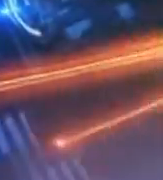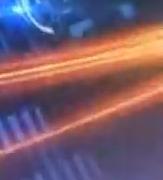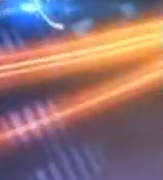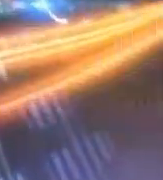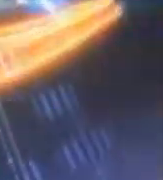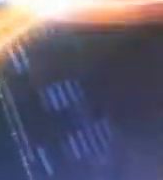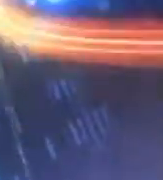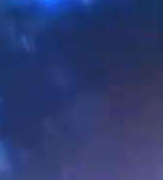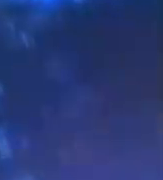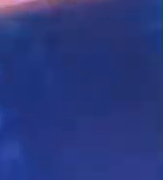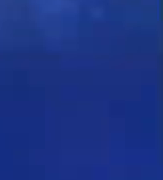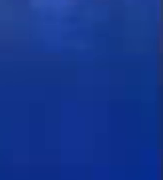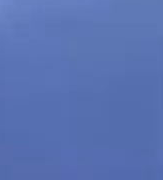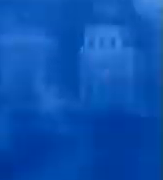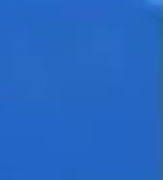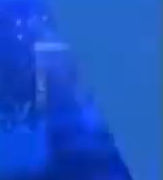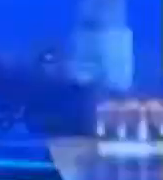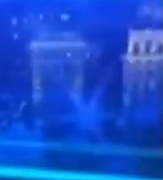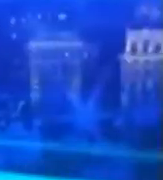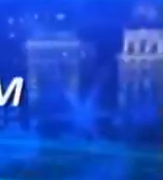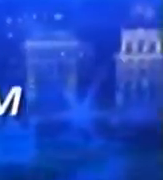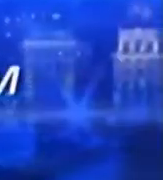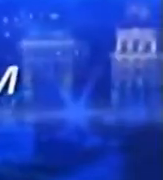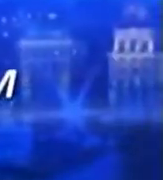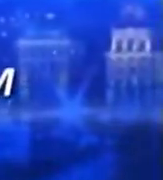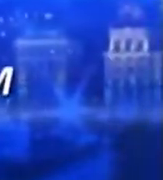він виконує всі завдання на бланку. Він фактично ставить хрестик і розуміє, чи де відповідь А, він обирає ту відповідь, яку він хоче